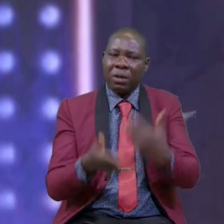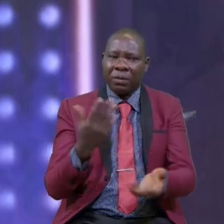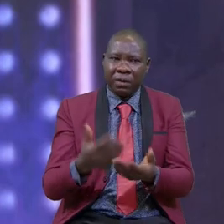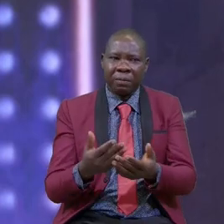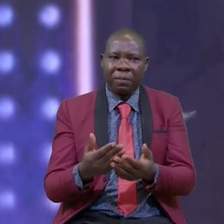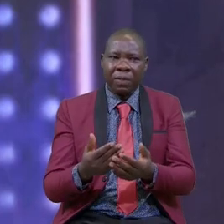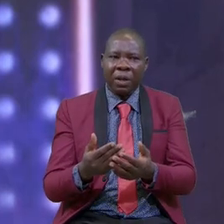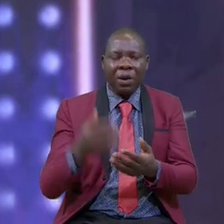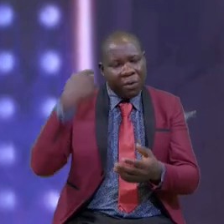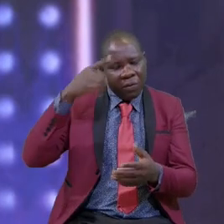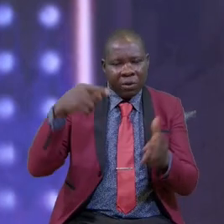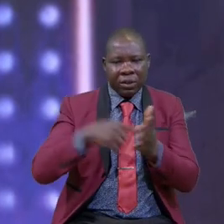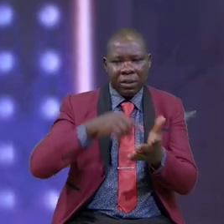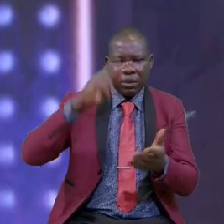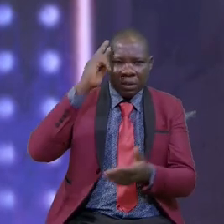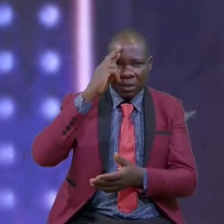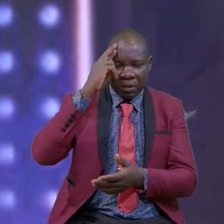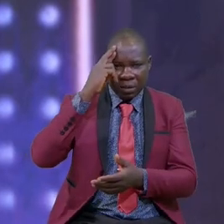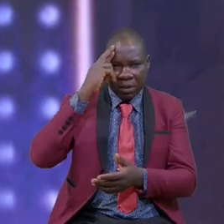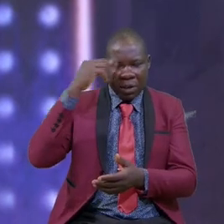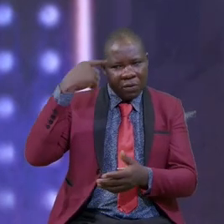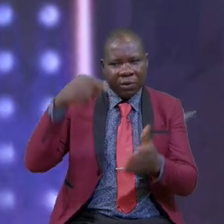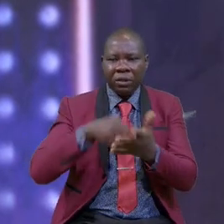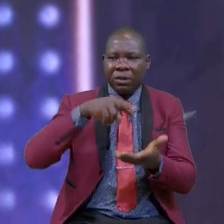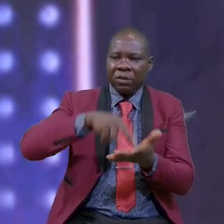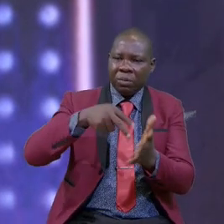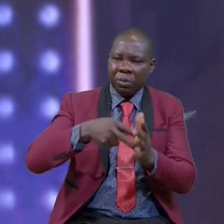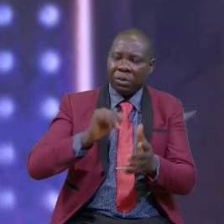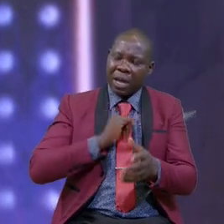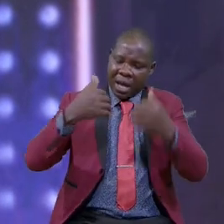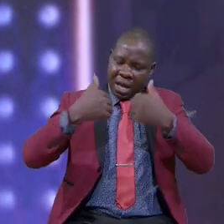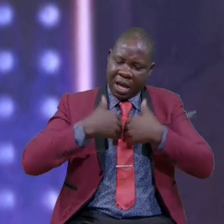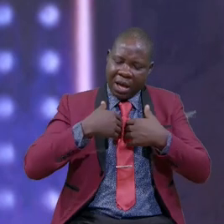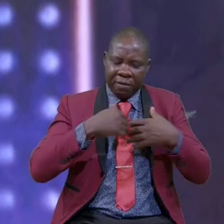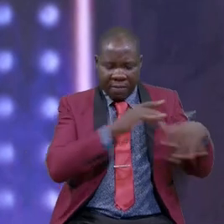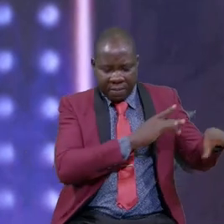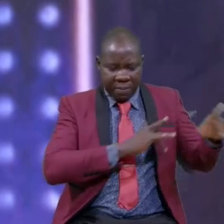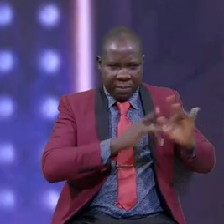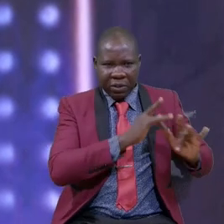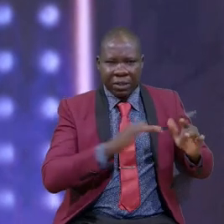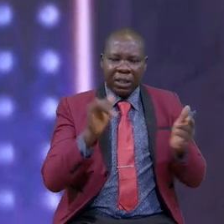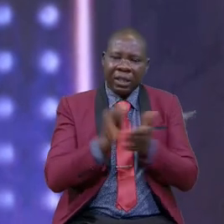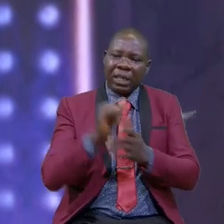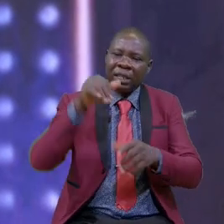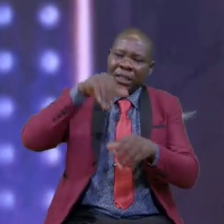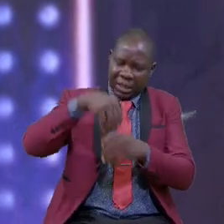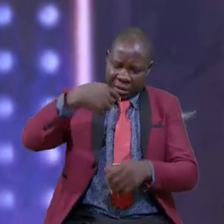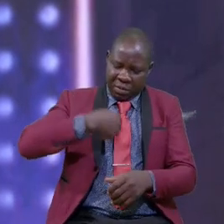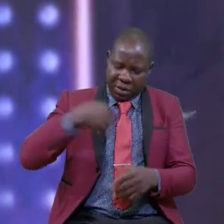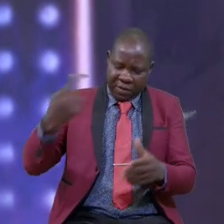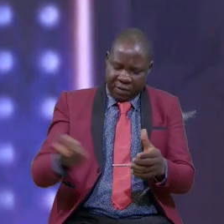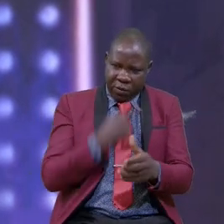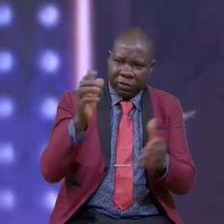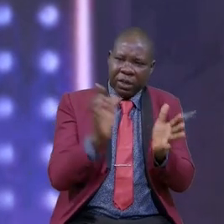miséricorde. Pour cette raison, j'ai obtenu miséricorde. Afin que Jésus-Christ fît voir en moi